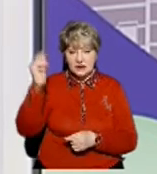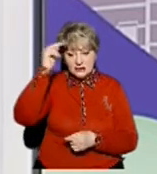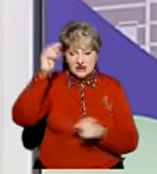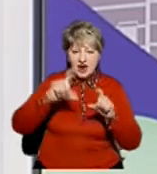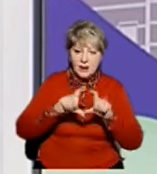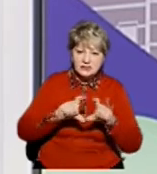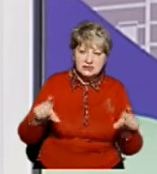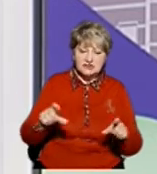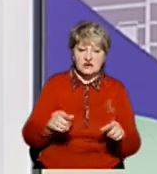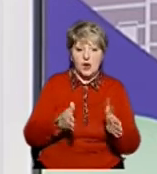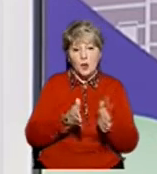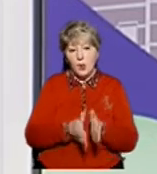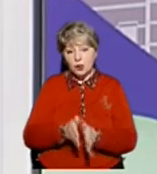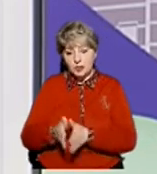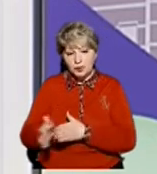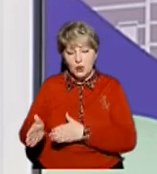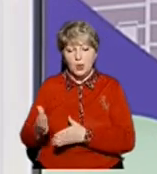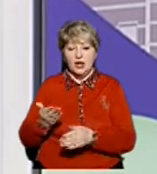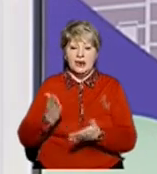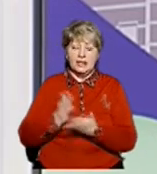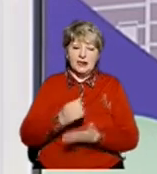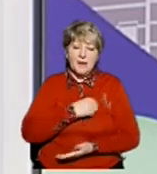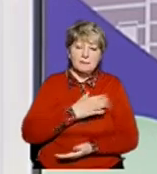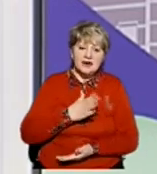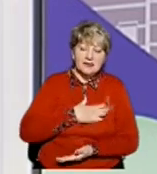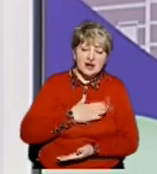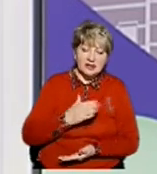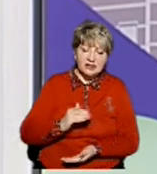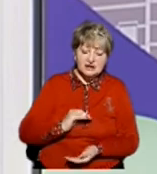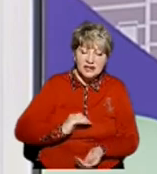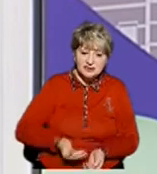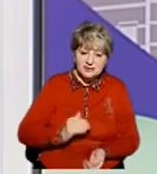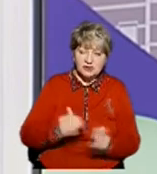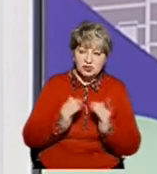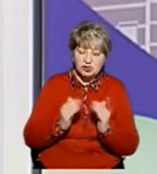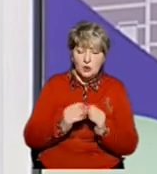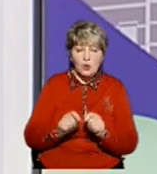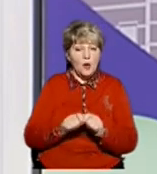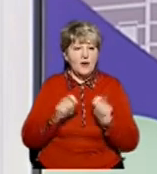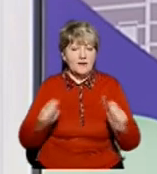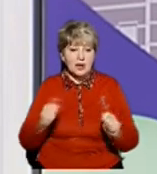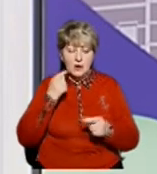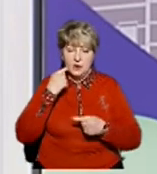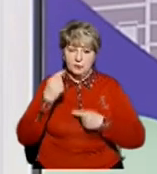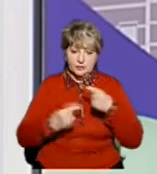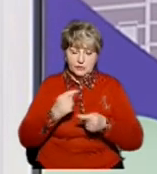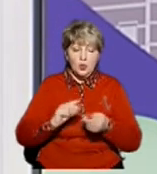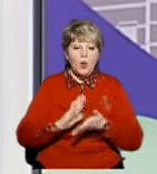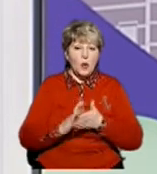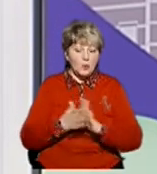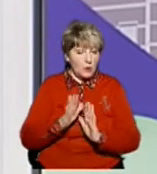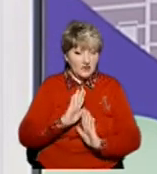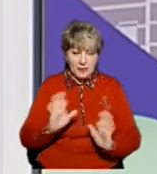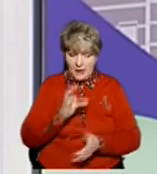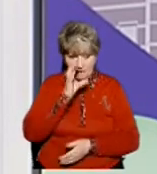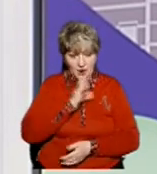я казала, десь в гуртожитках, це є приватні у нас хостели, відкриваються постійно і умови досить